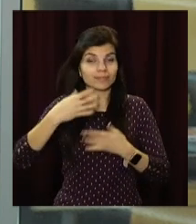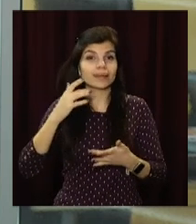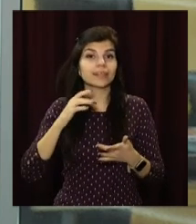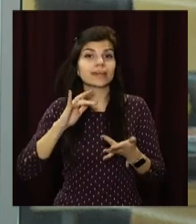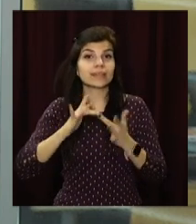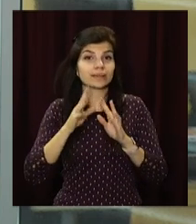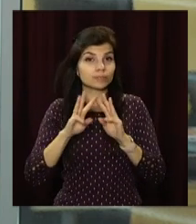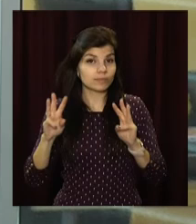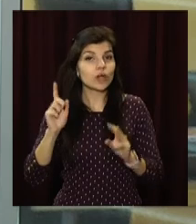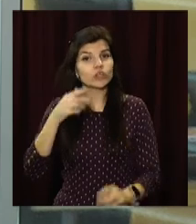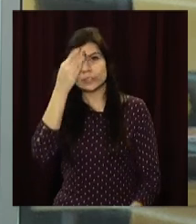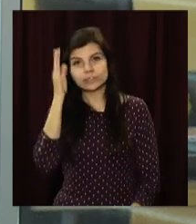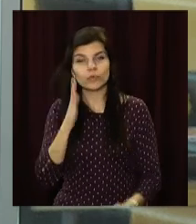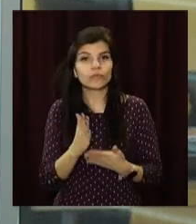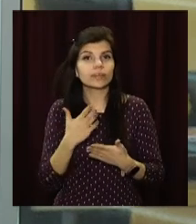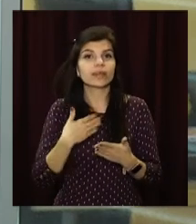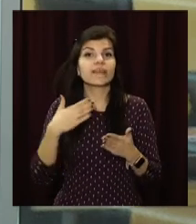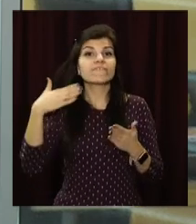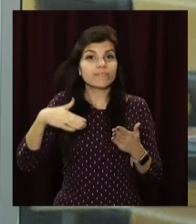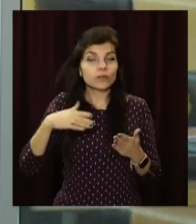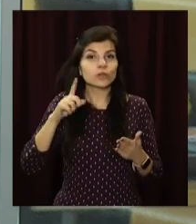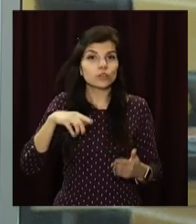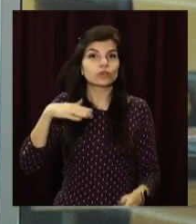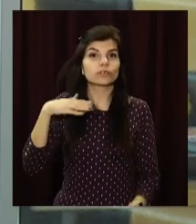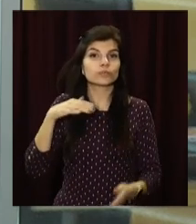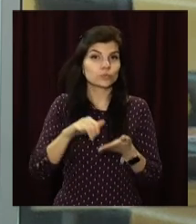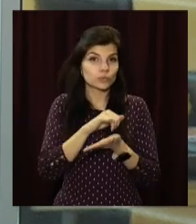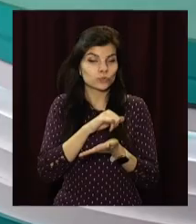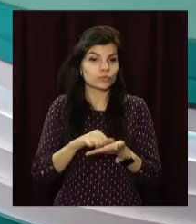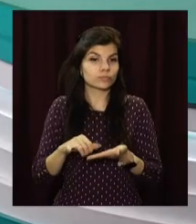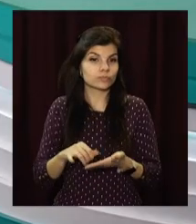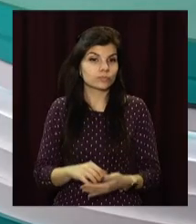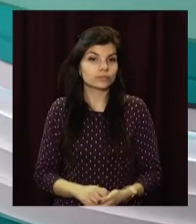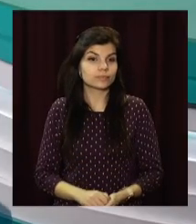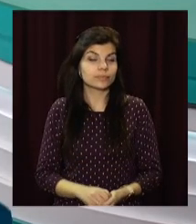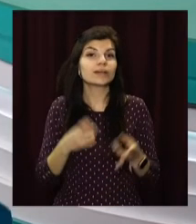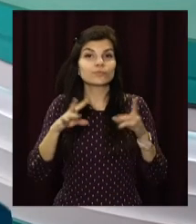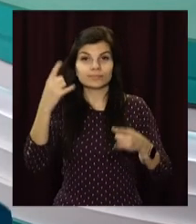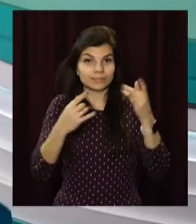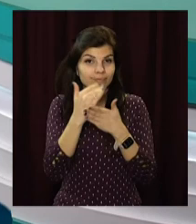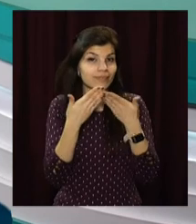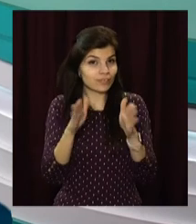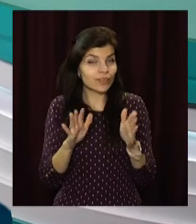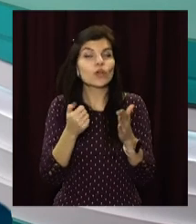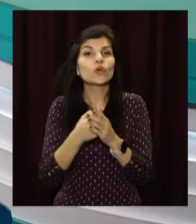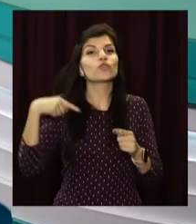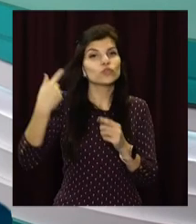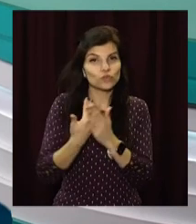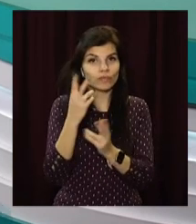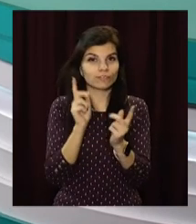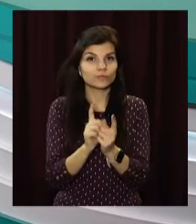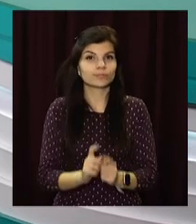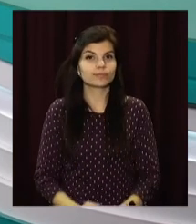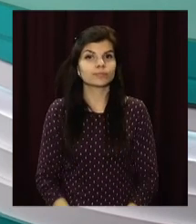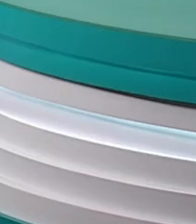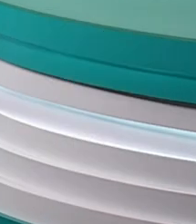.media. Не забувайте про сюжети в соціальних мережах і на нашому ютуб-каналі. Залишайтеся з відкритим і до нових зустрічей в ефірі.